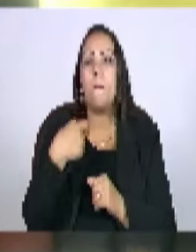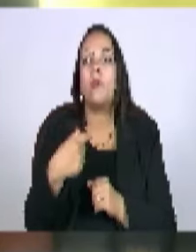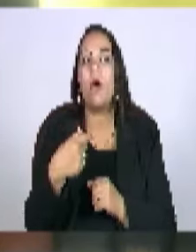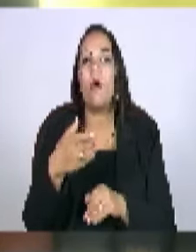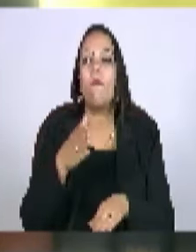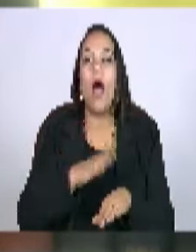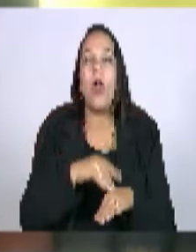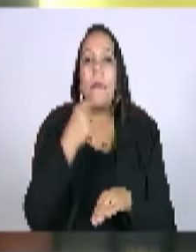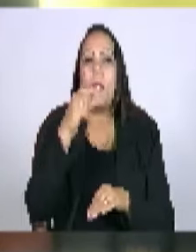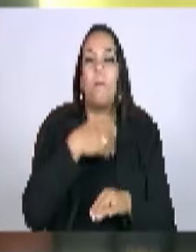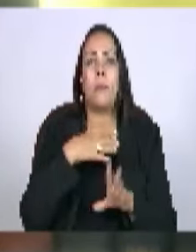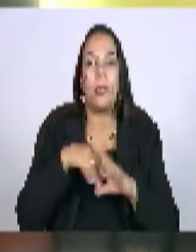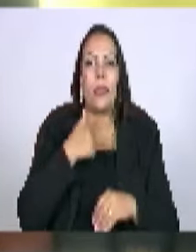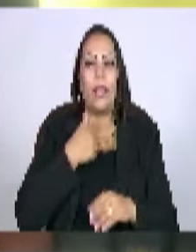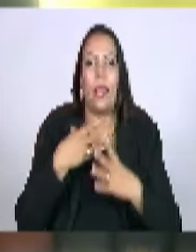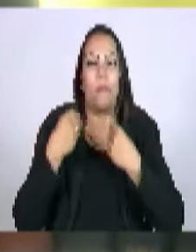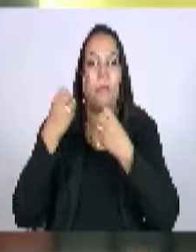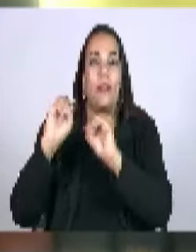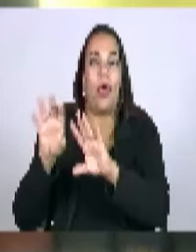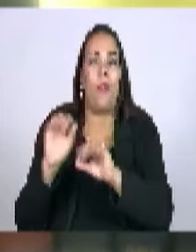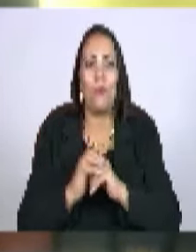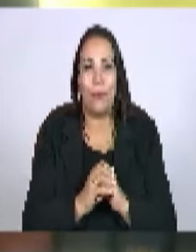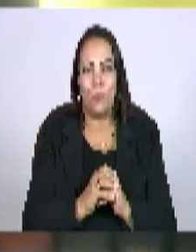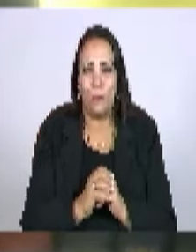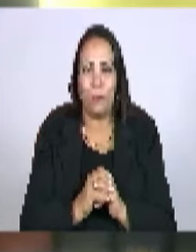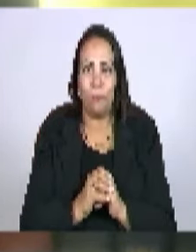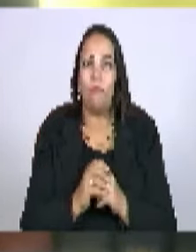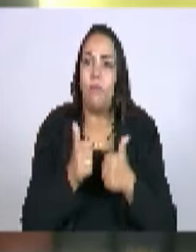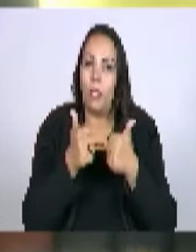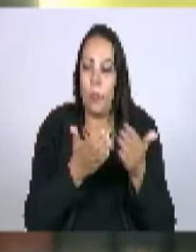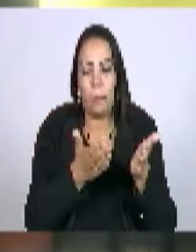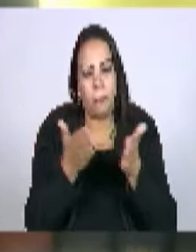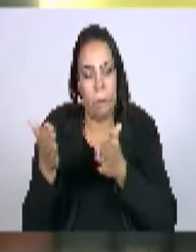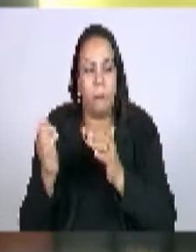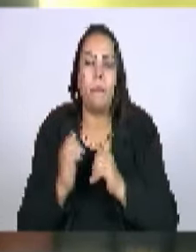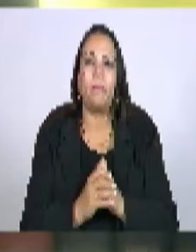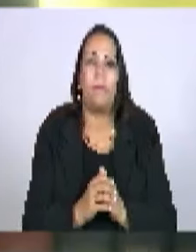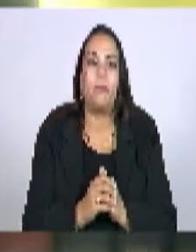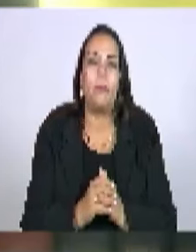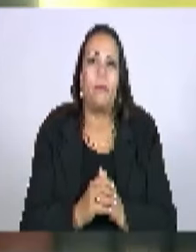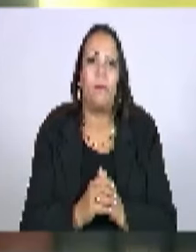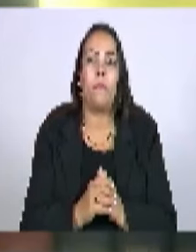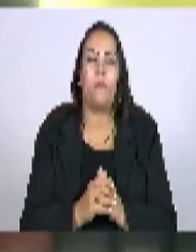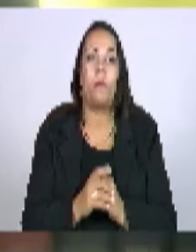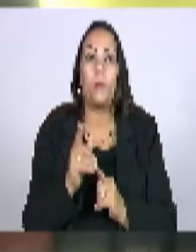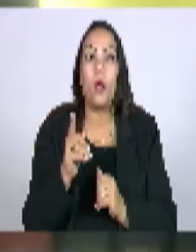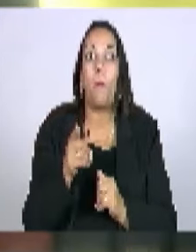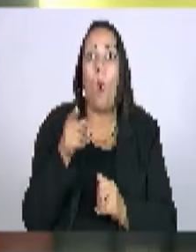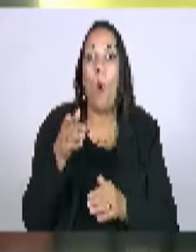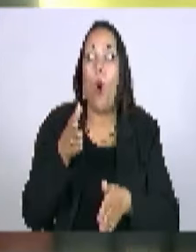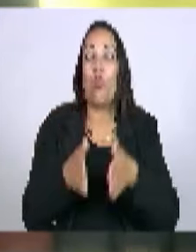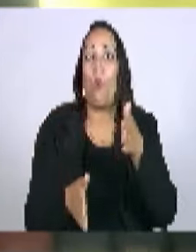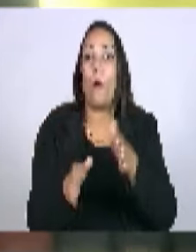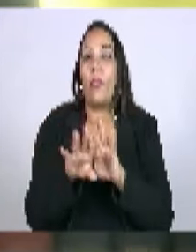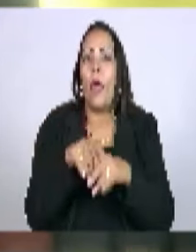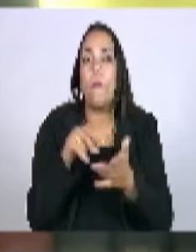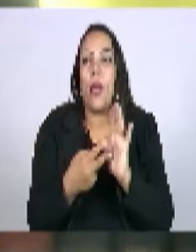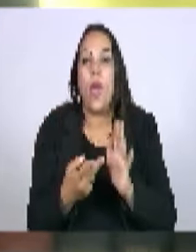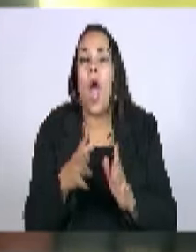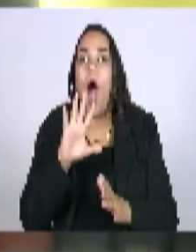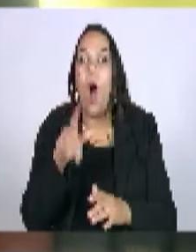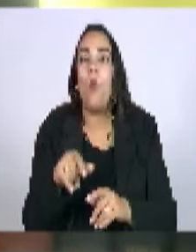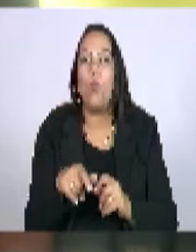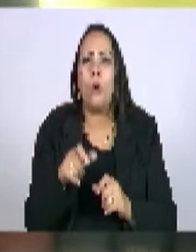هذه البيانات كويس طب الروبت ده ممكن يعمل ايه او